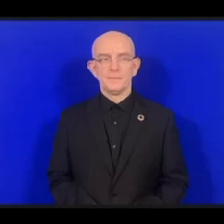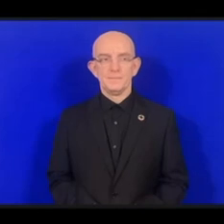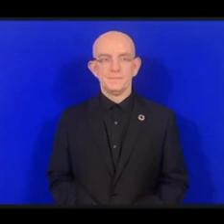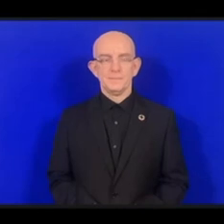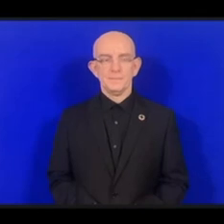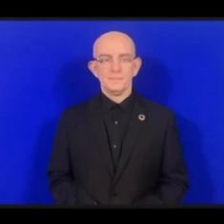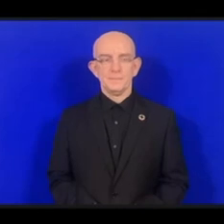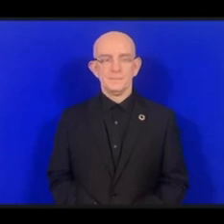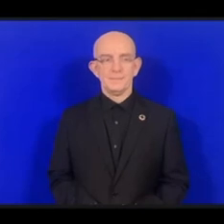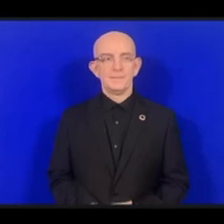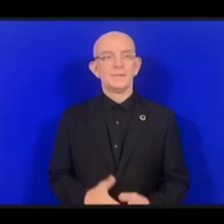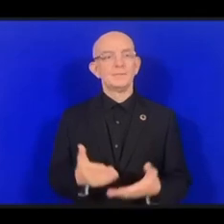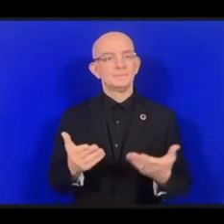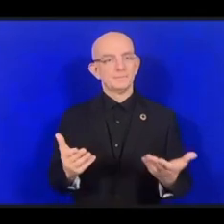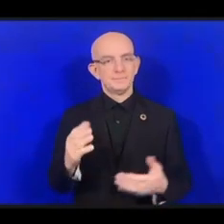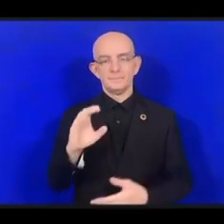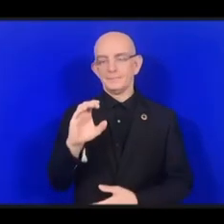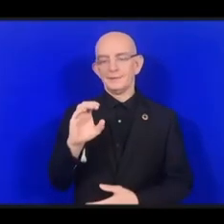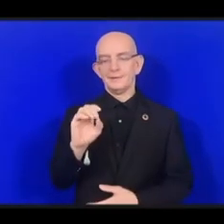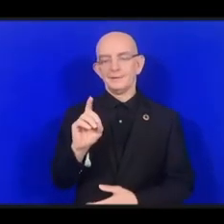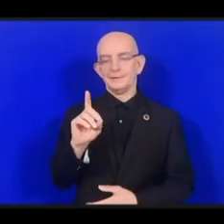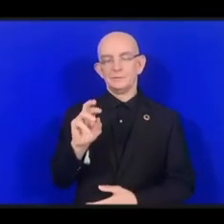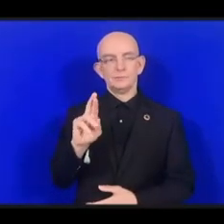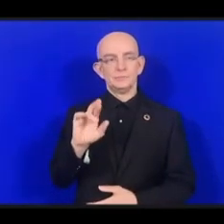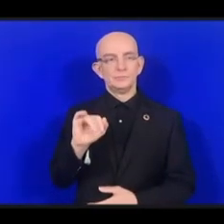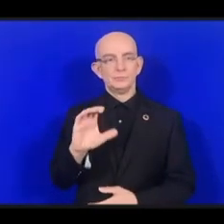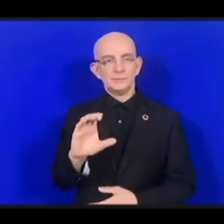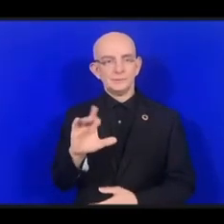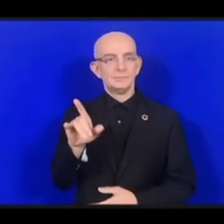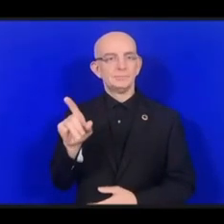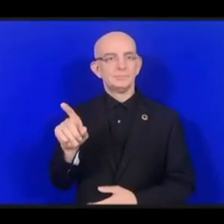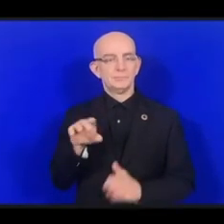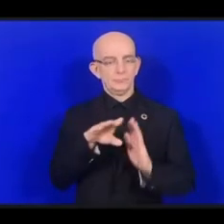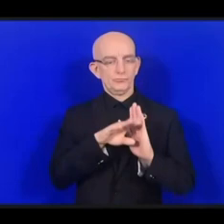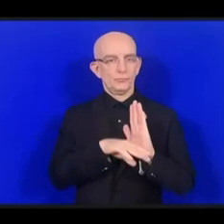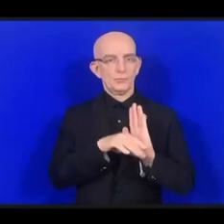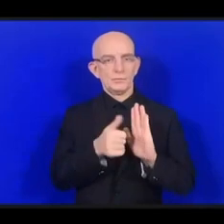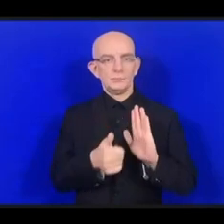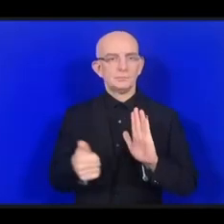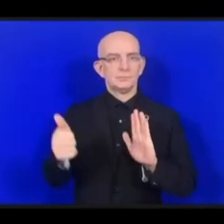主持女士，各位阁下，